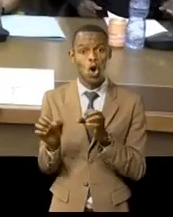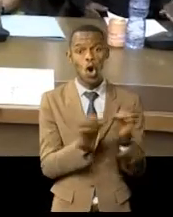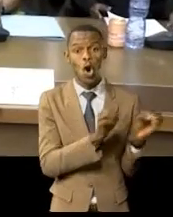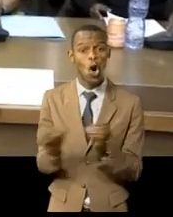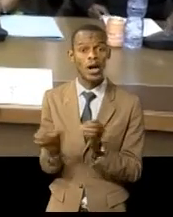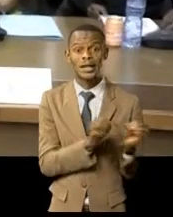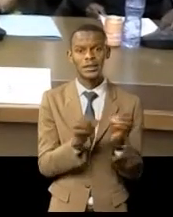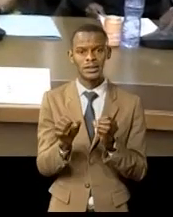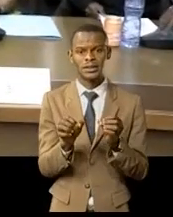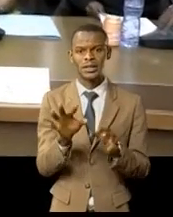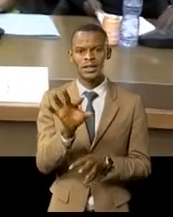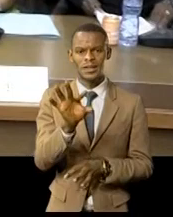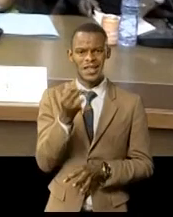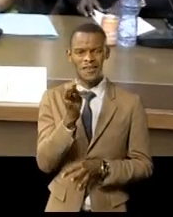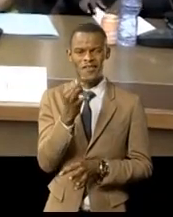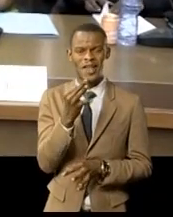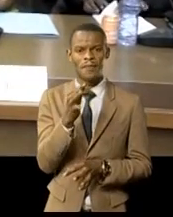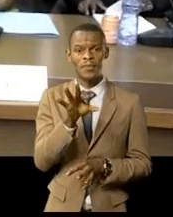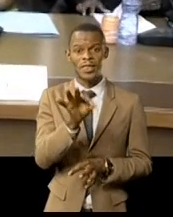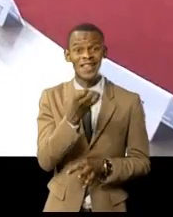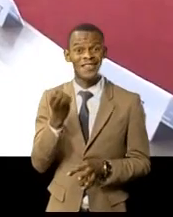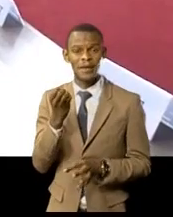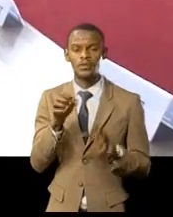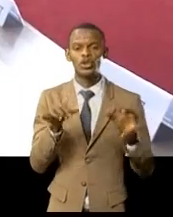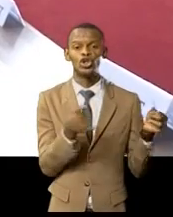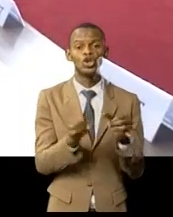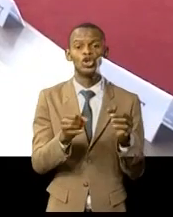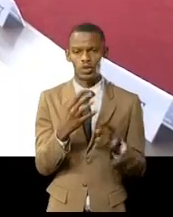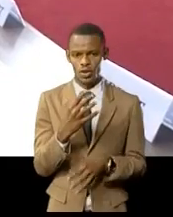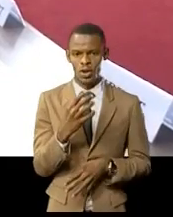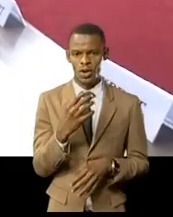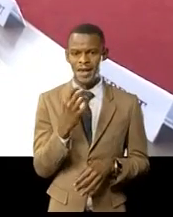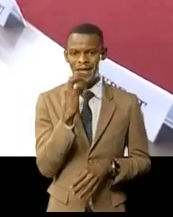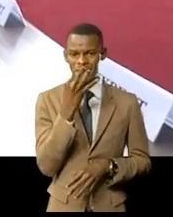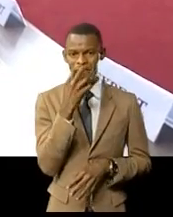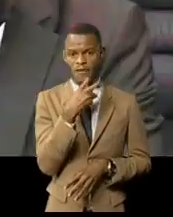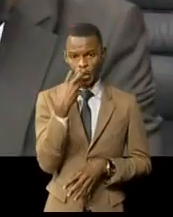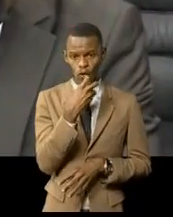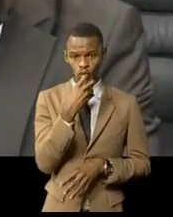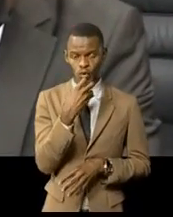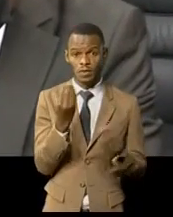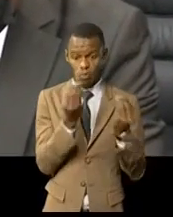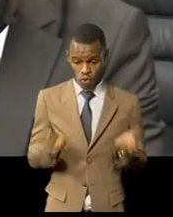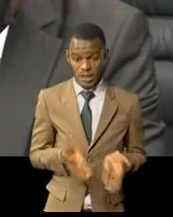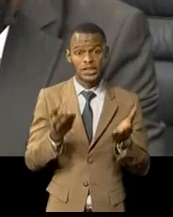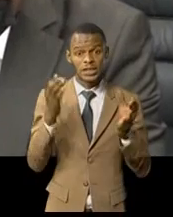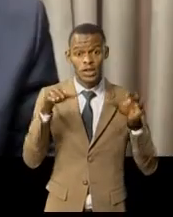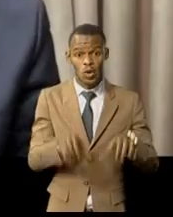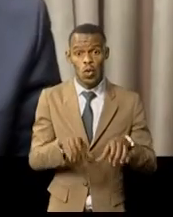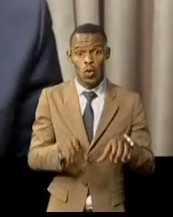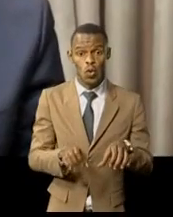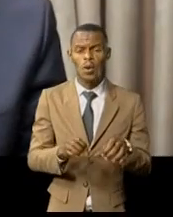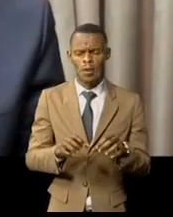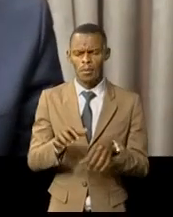Kyenge tient à la réussite totale de cette grande messe sportive des pays qui ont en commun la langue française, jeu qui offre aussi